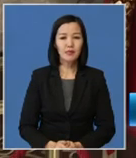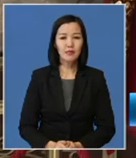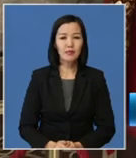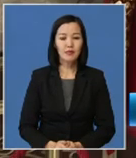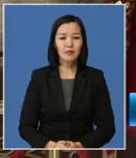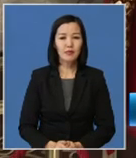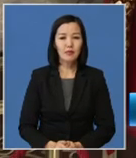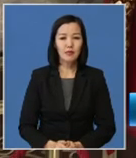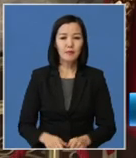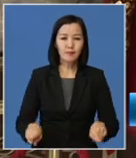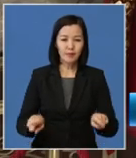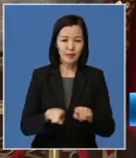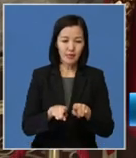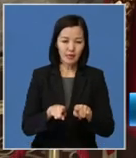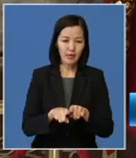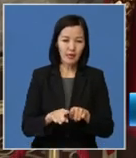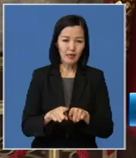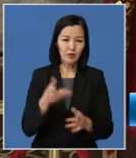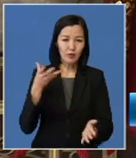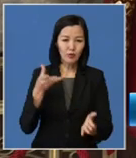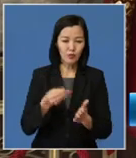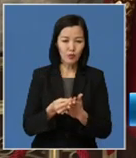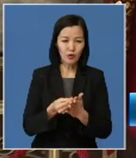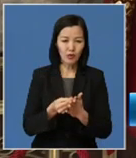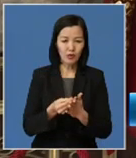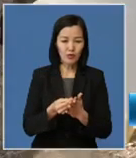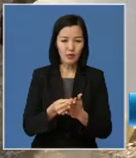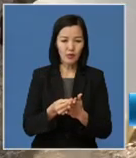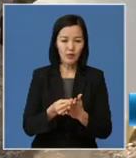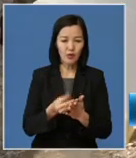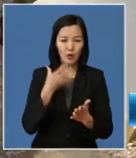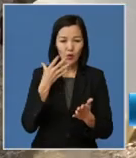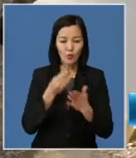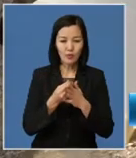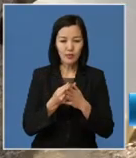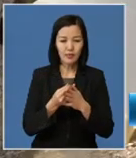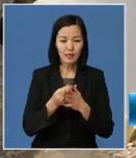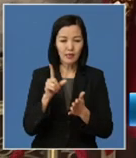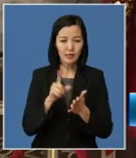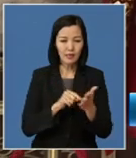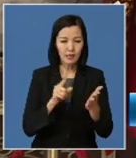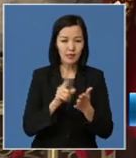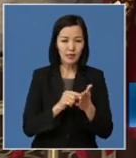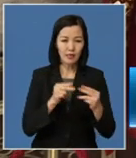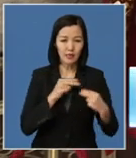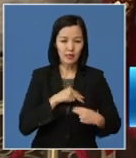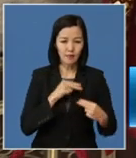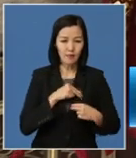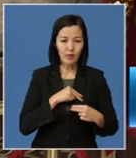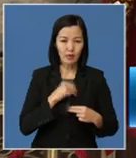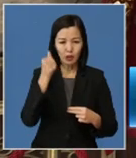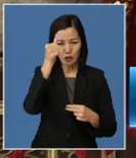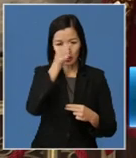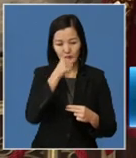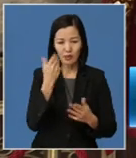Бірыңғай жиынтық төлемді төлеген кезде ол өзінің бірінші зейнетақы шыққан кезде ол өзінің еңбек өтілін яғни